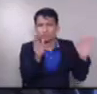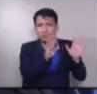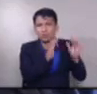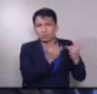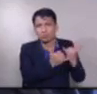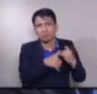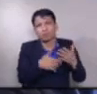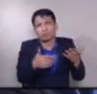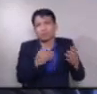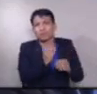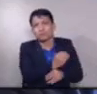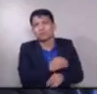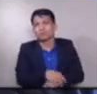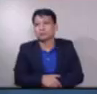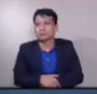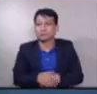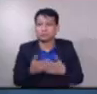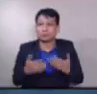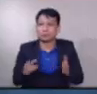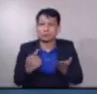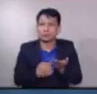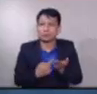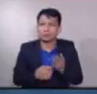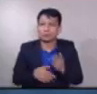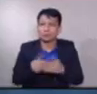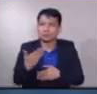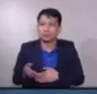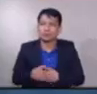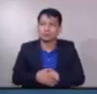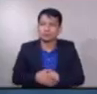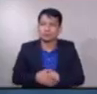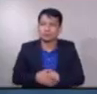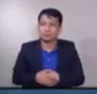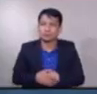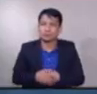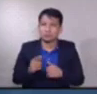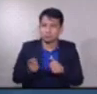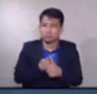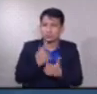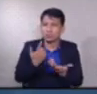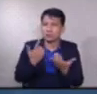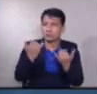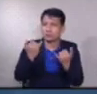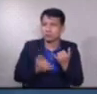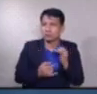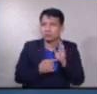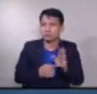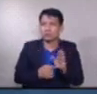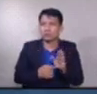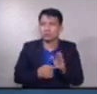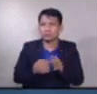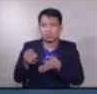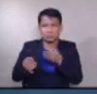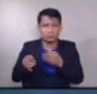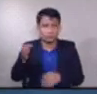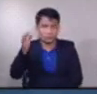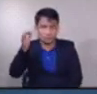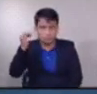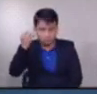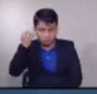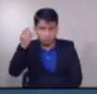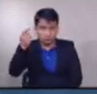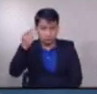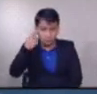korporasyon. Alright, pag-usapan pa natin yan mamaya, Junbert. Unang bahagi pa lamang po yan ang ating paghilatis kay